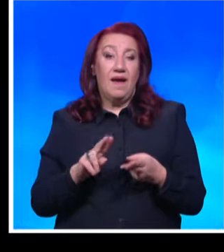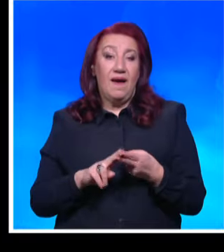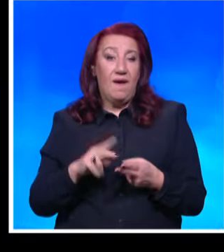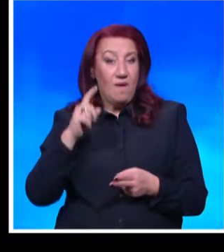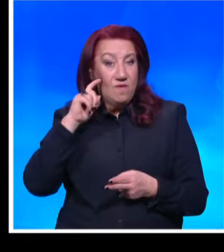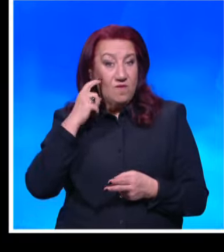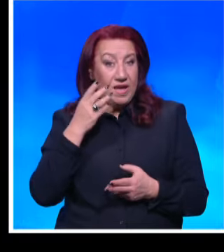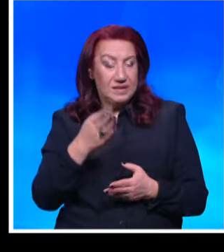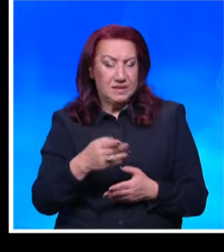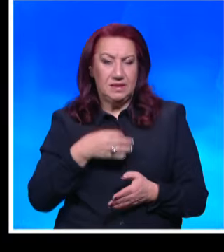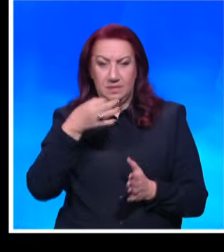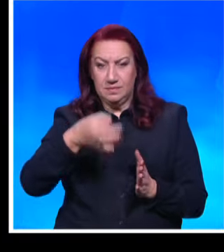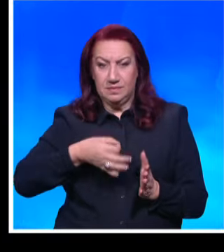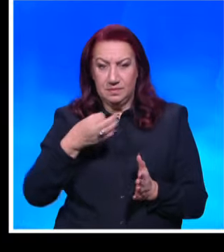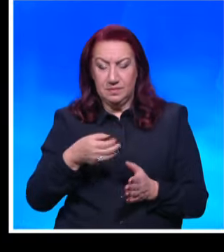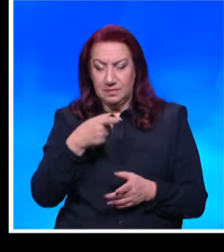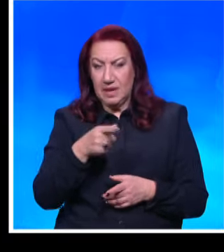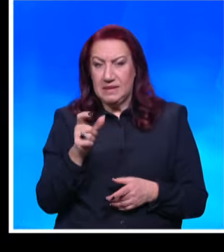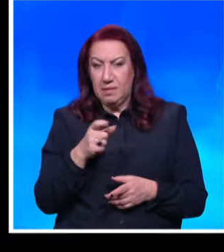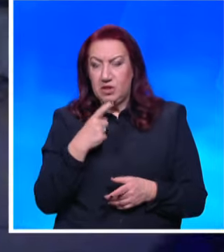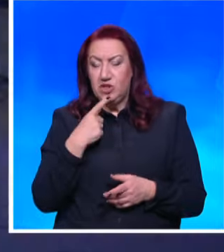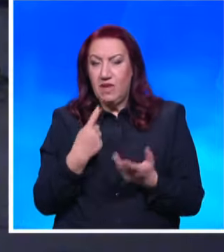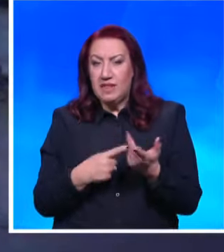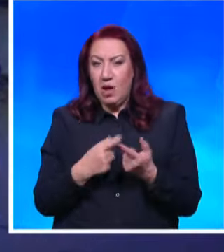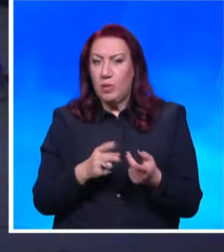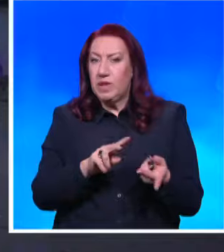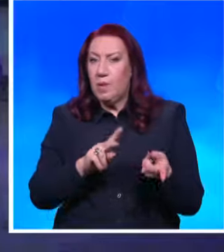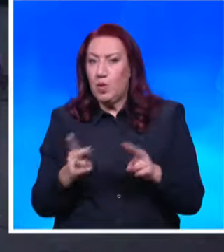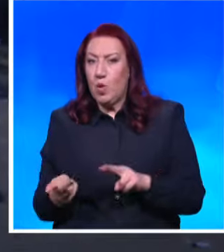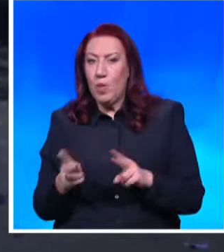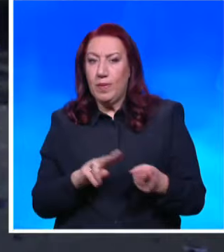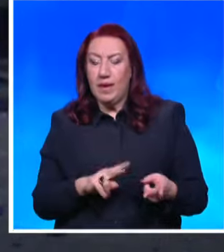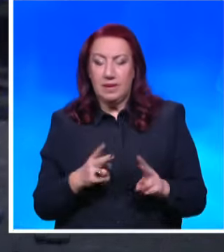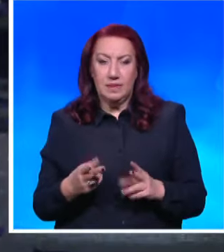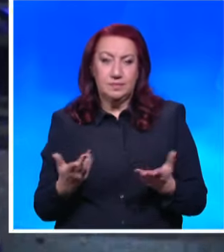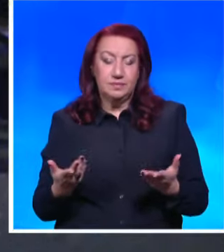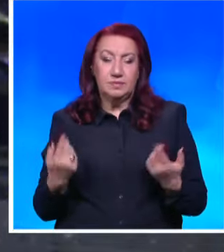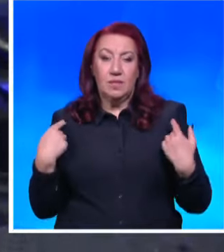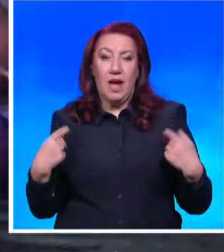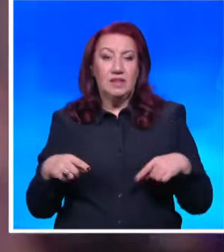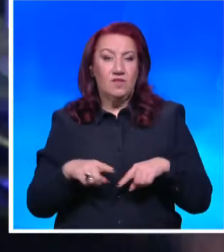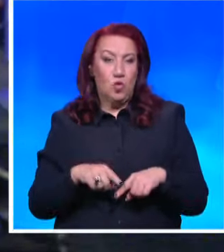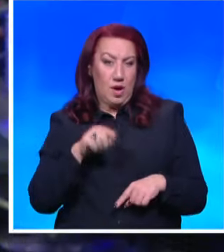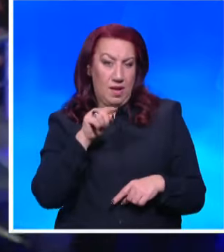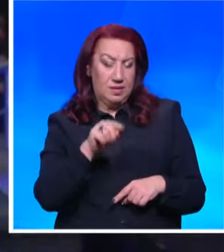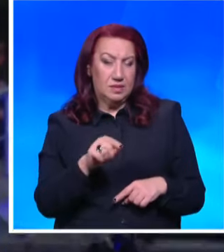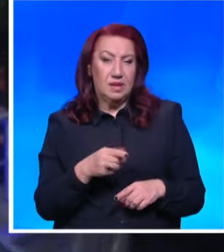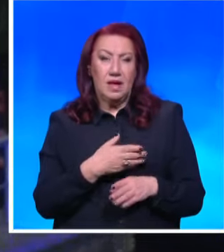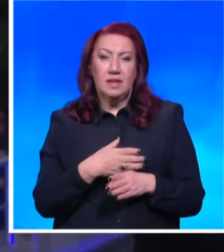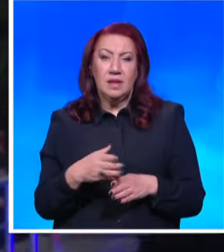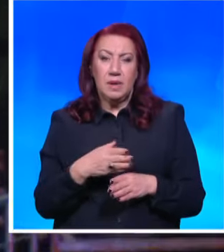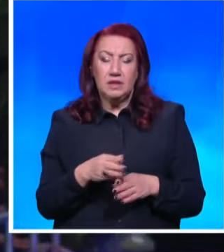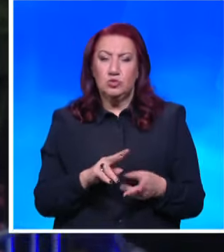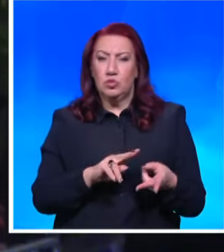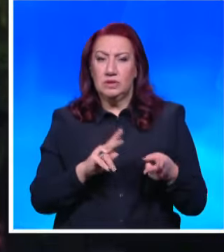аз и прокуратурата коментирахме днеска в пледоариите, че защитата на Семерджиев непрекъснато сменя това. Той е